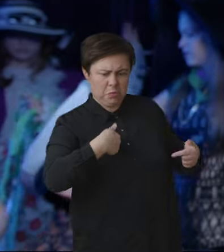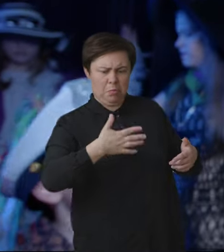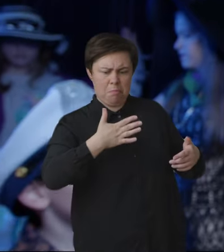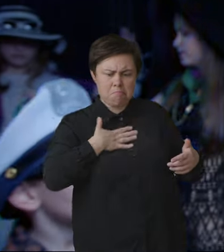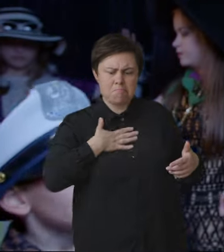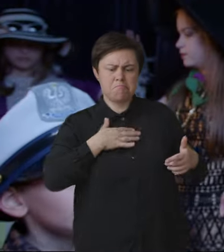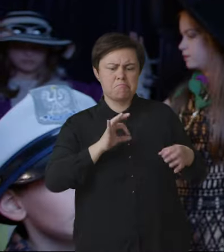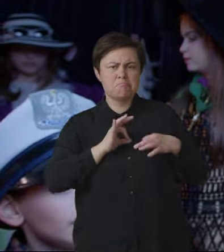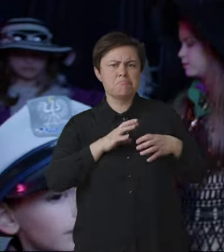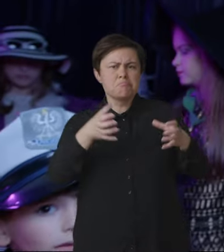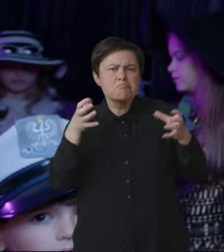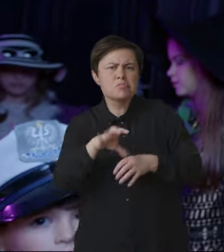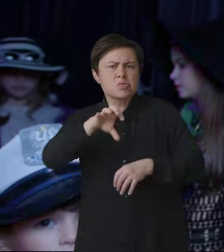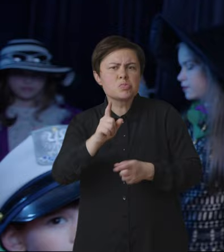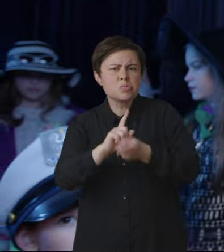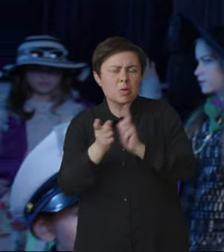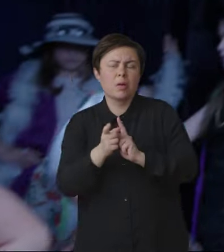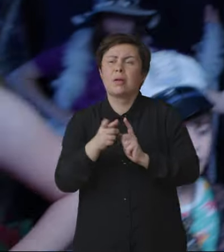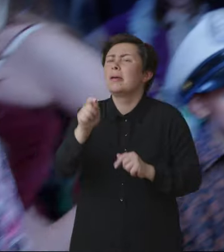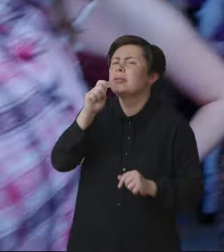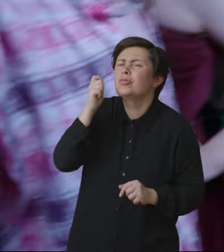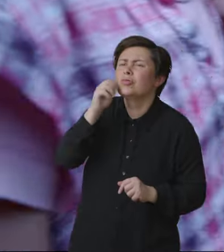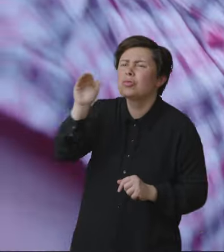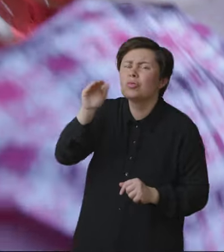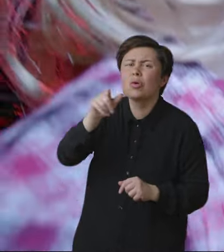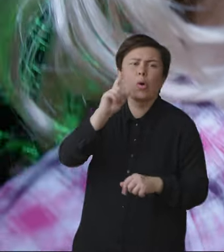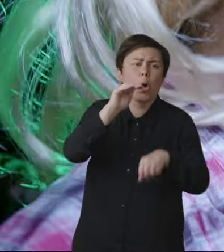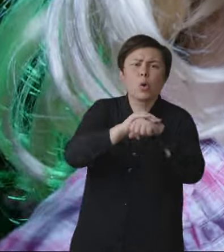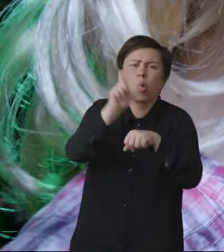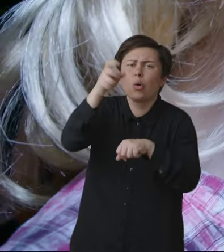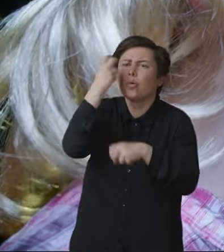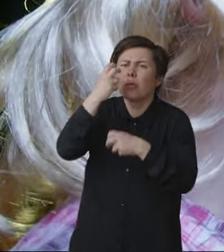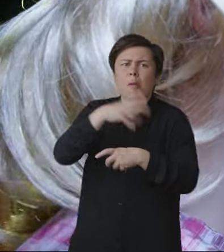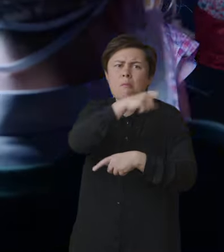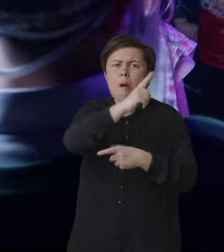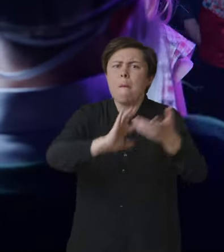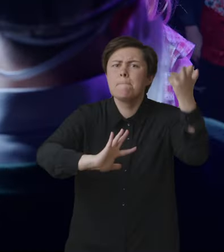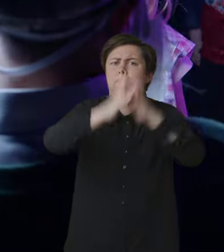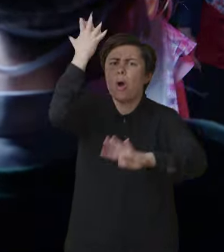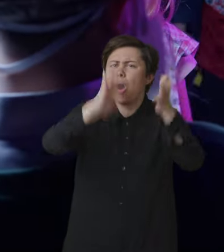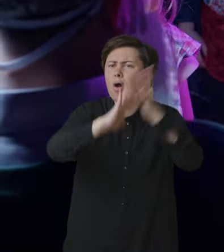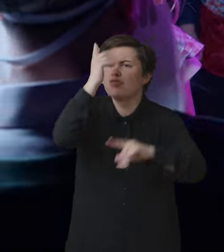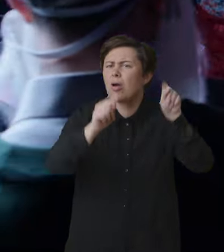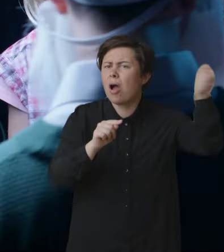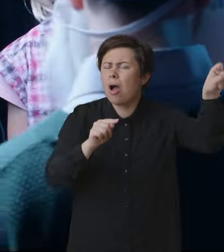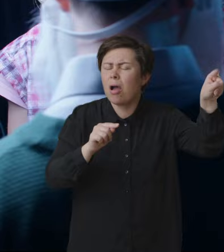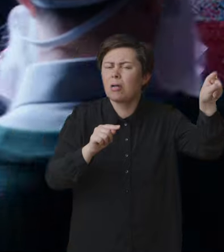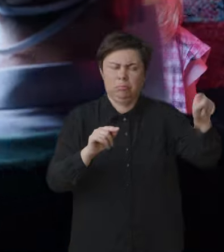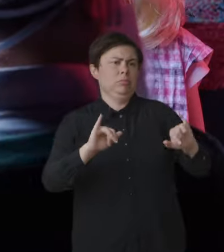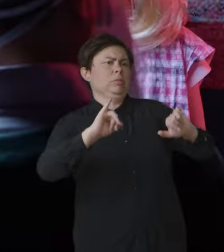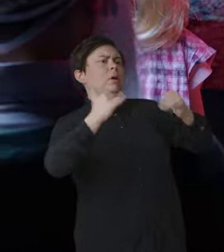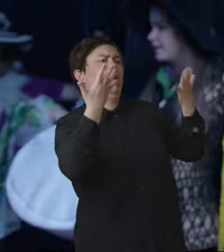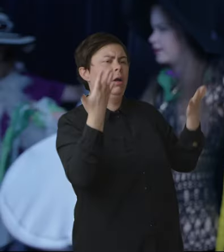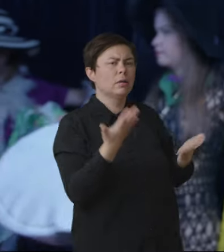Znajdziemy tu małe poziadłonko w kubiku. Dziadek, dziadek, koledzy cię szukają. Wybuch pożar. Tak, wybuch pożar. Jak